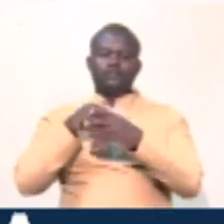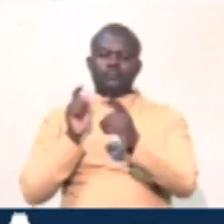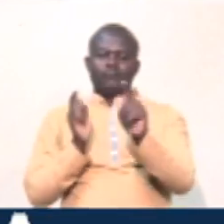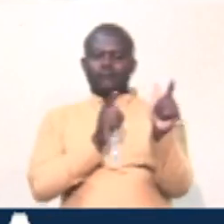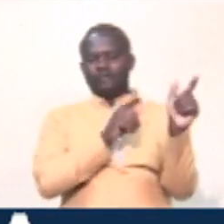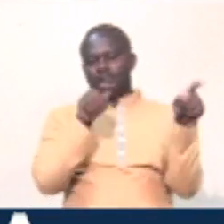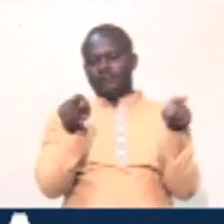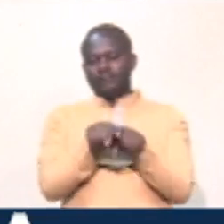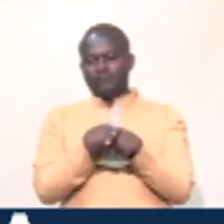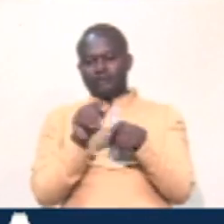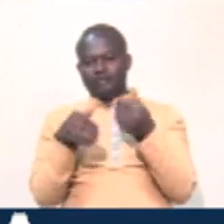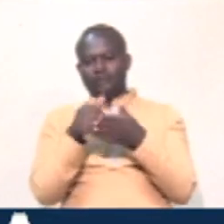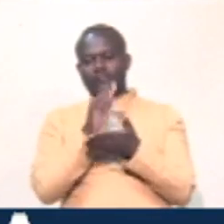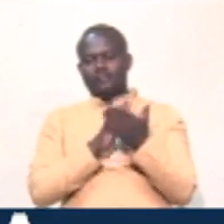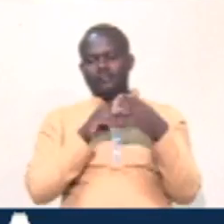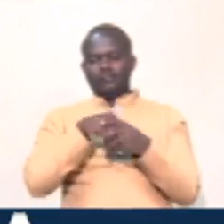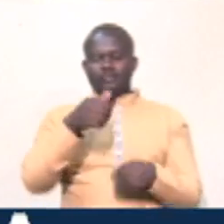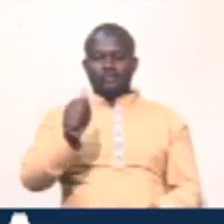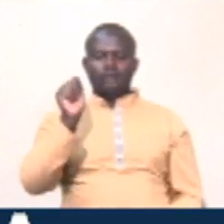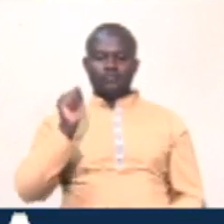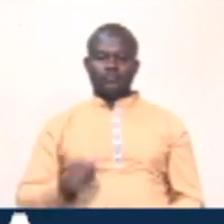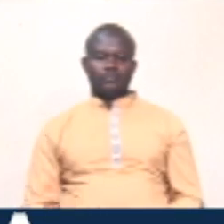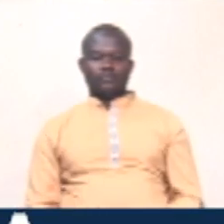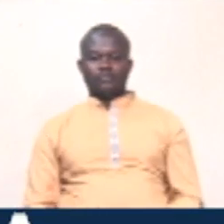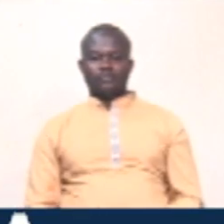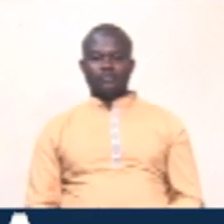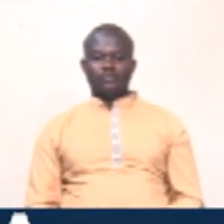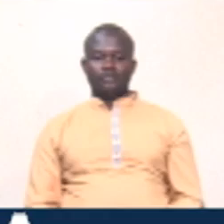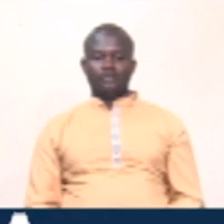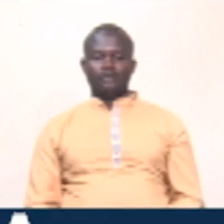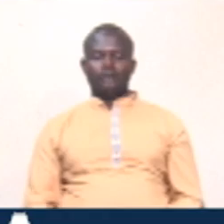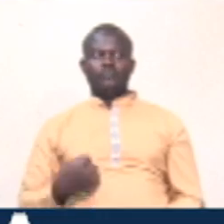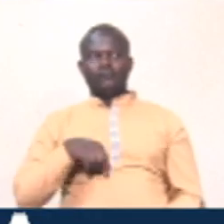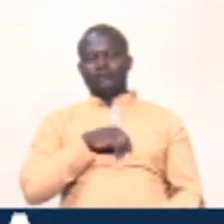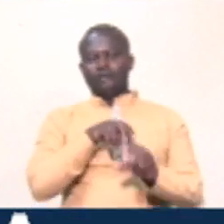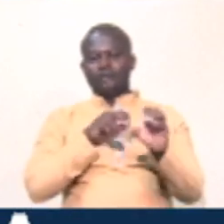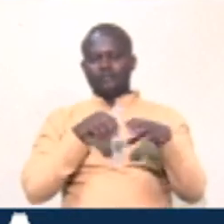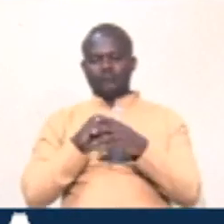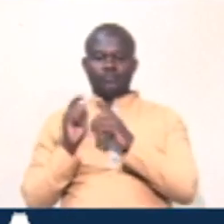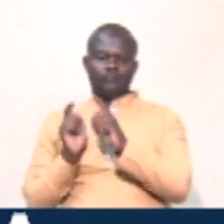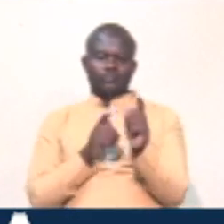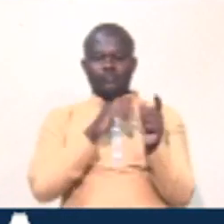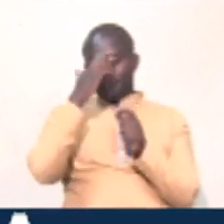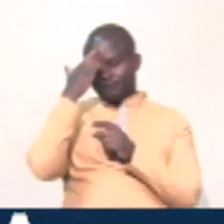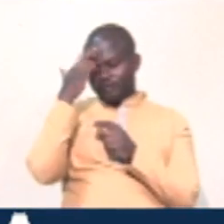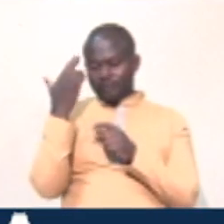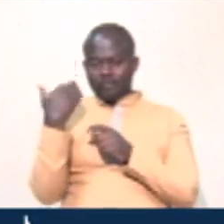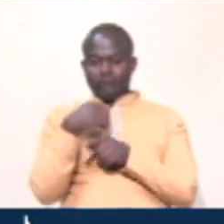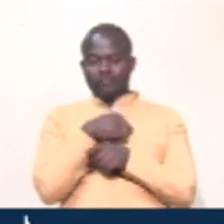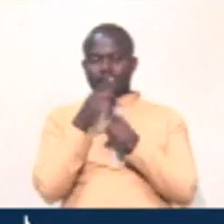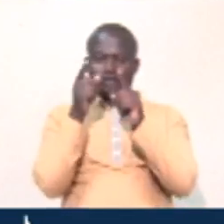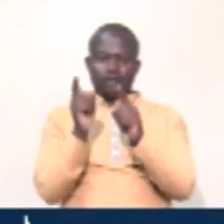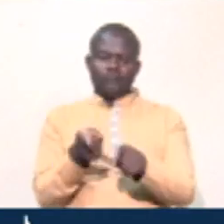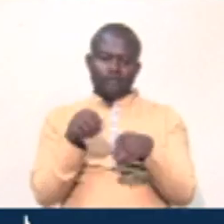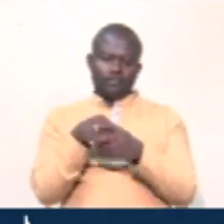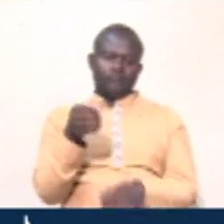karere, nk'uko byemezwa na bamwe muri bo. Kuva mu gisirikare, akenshi nabonekutse